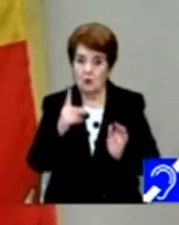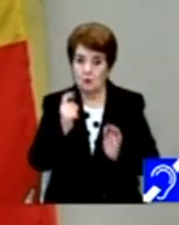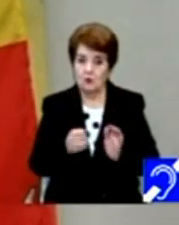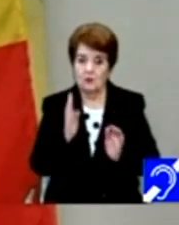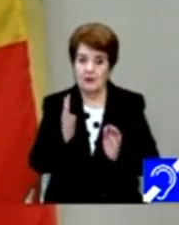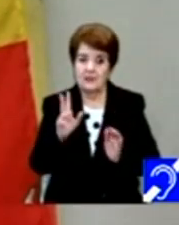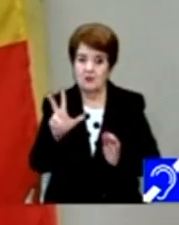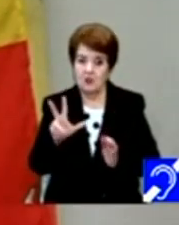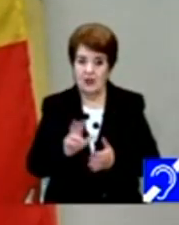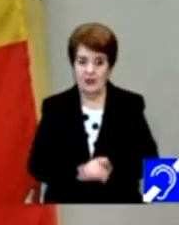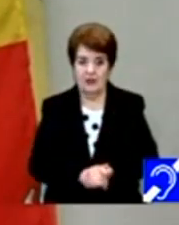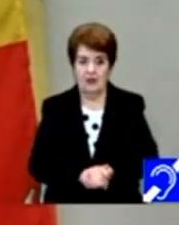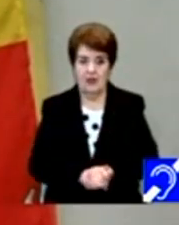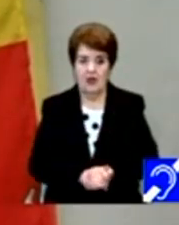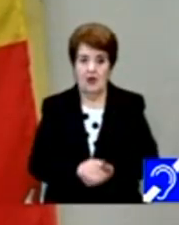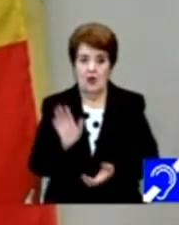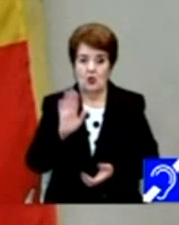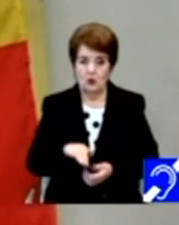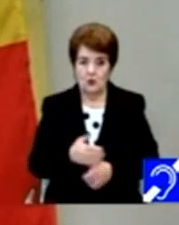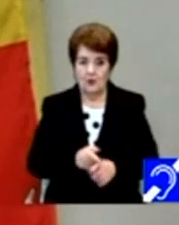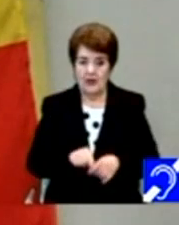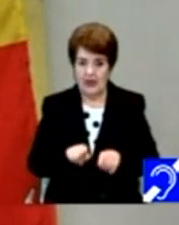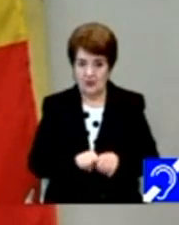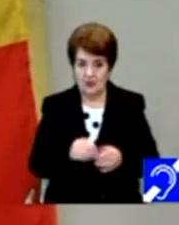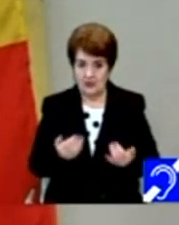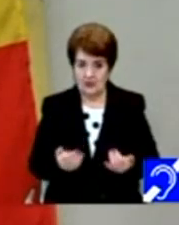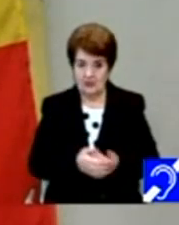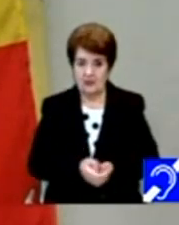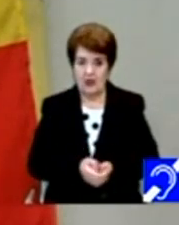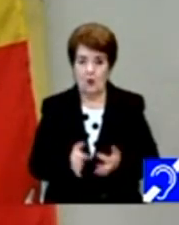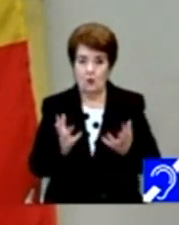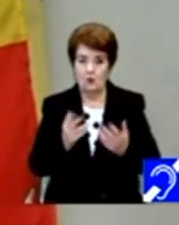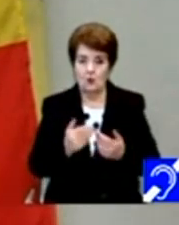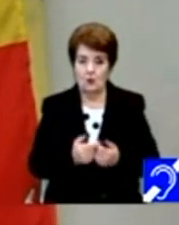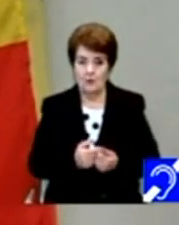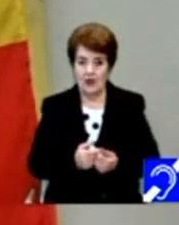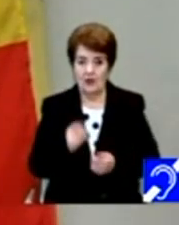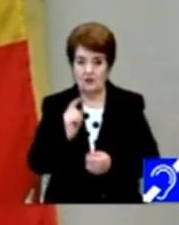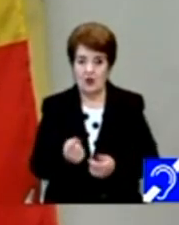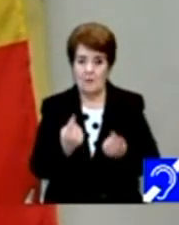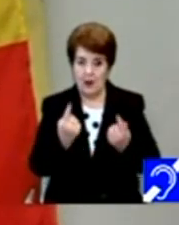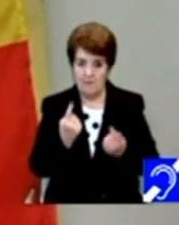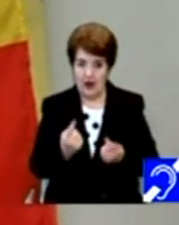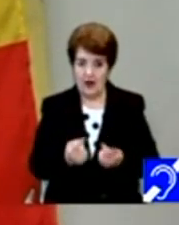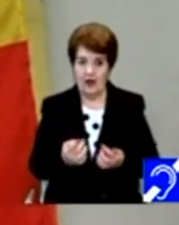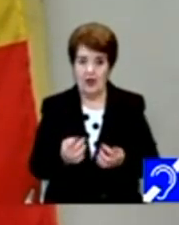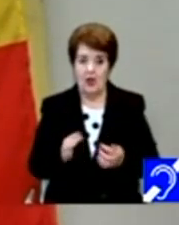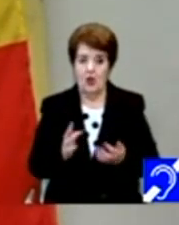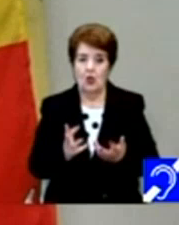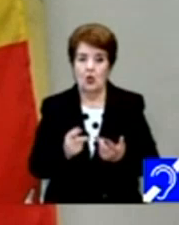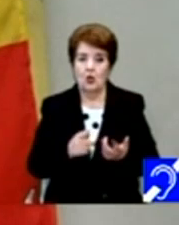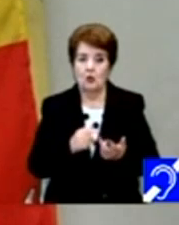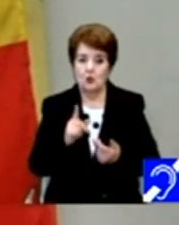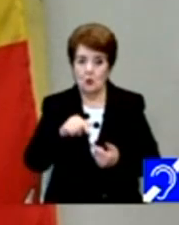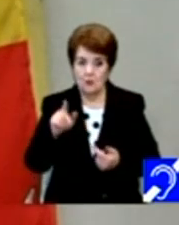784.143. După cum vedeți în acest slide, cel mai mare număr de cazuri